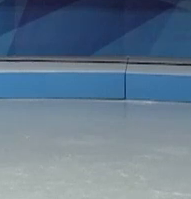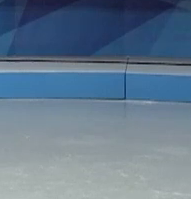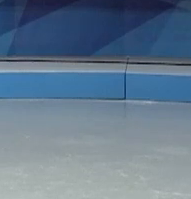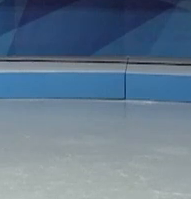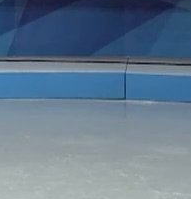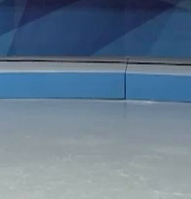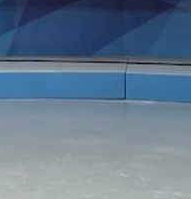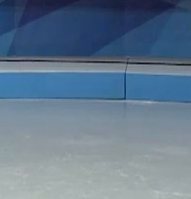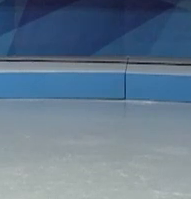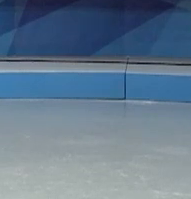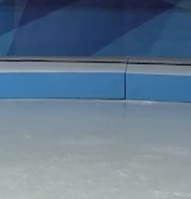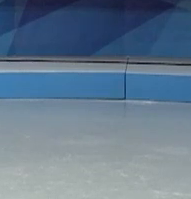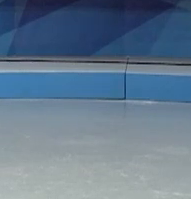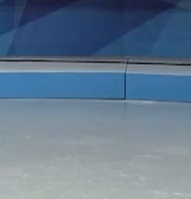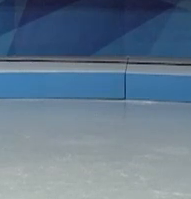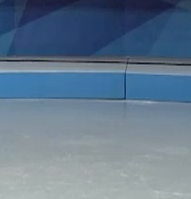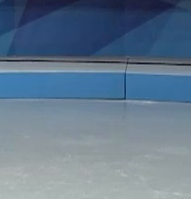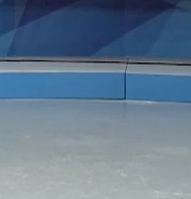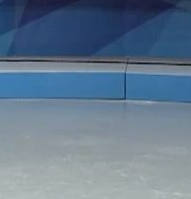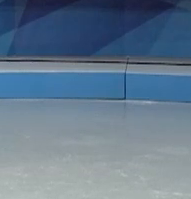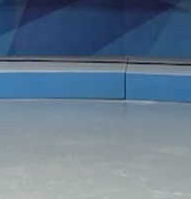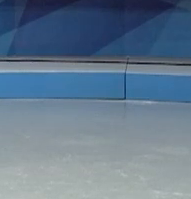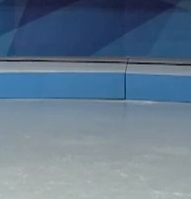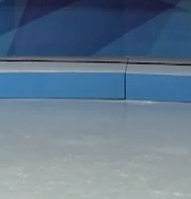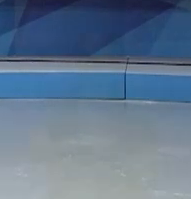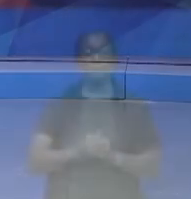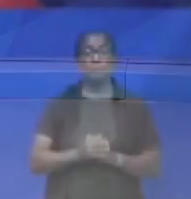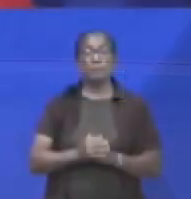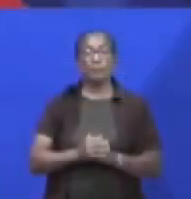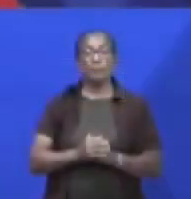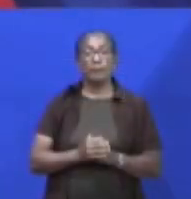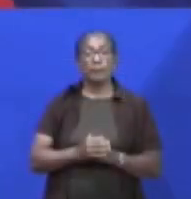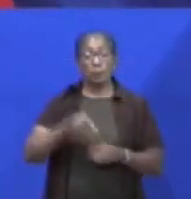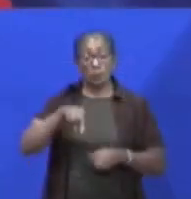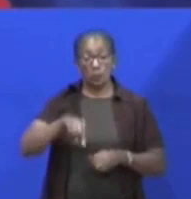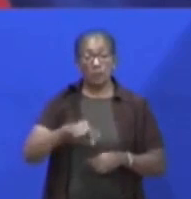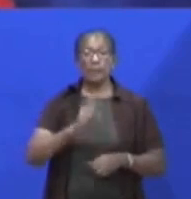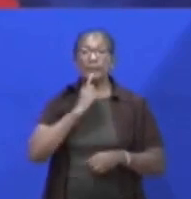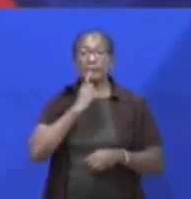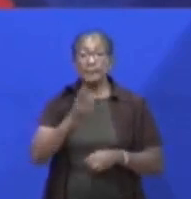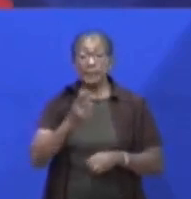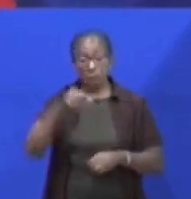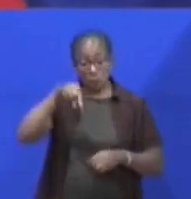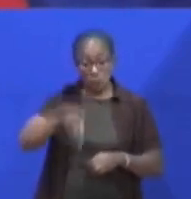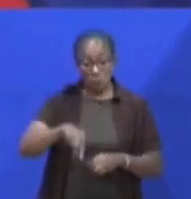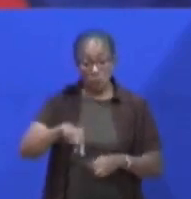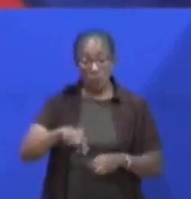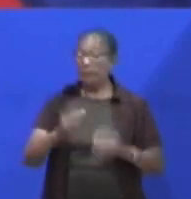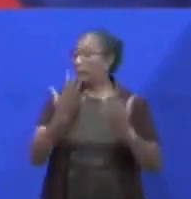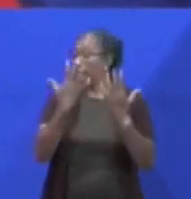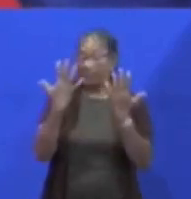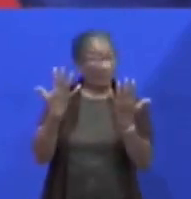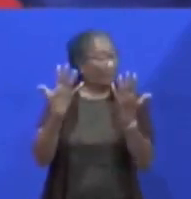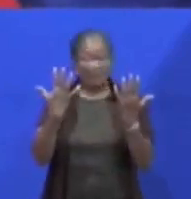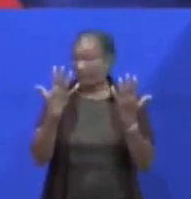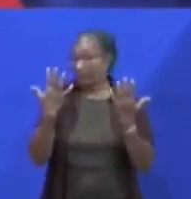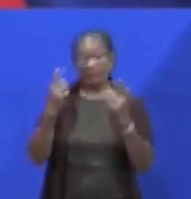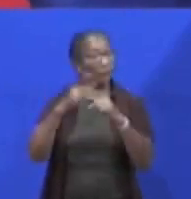dat alle positieve cases importcases zijn. Hierbij kan ik dus ontkrachten dat het op dit moment geen 10e geval